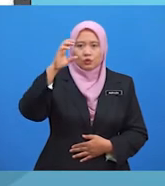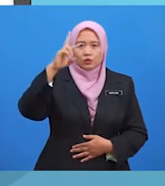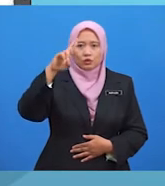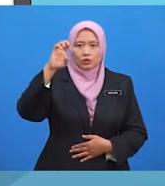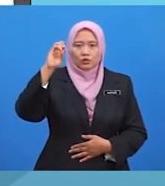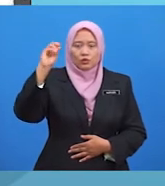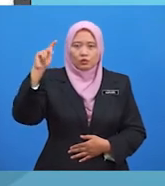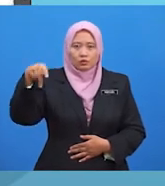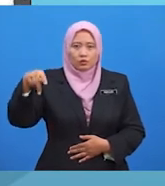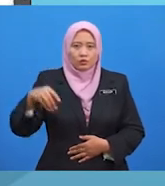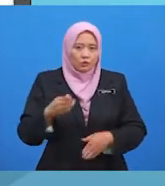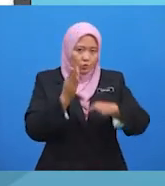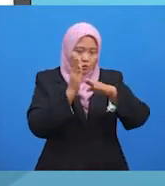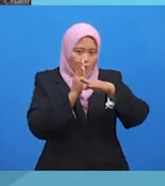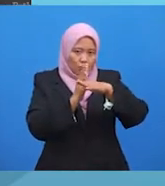button badge.